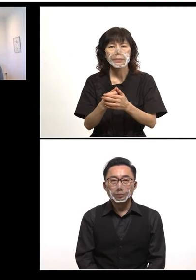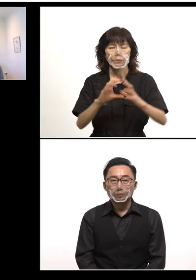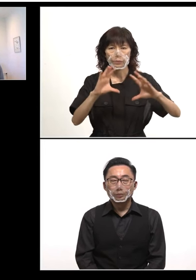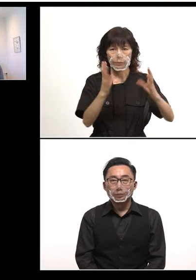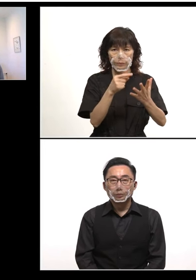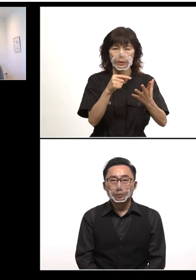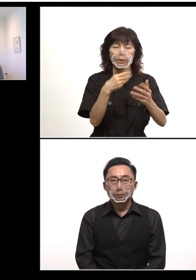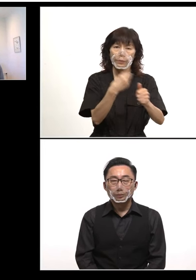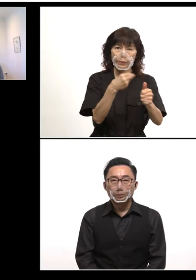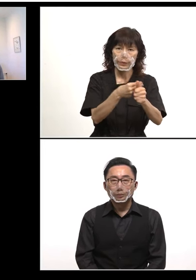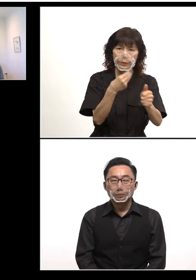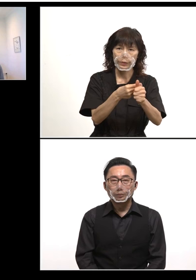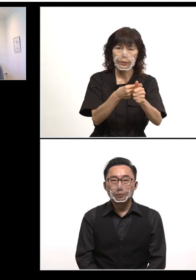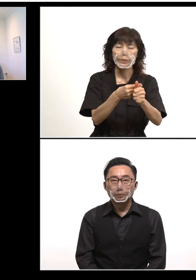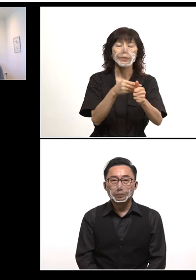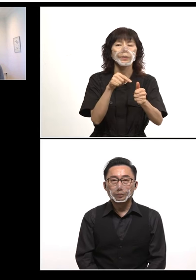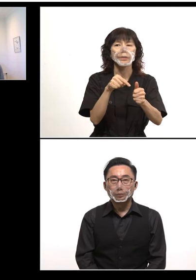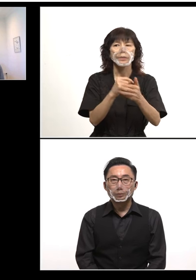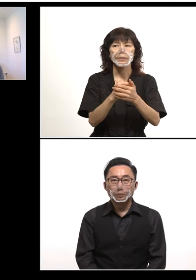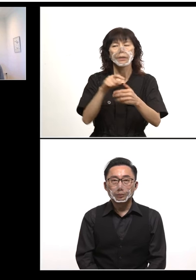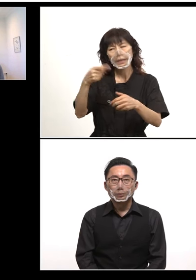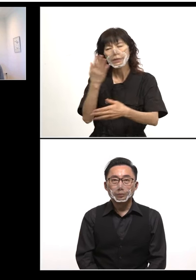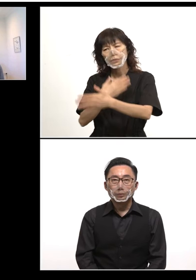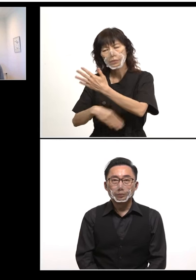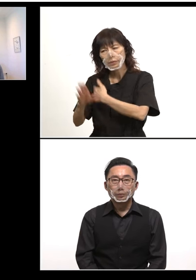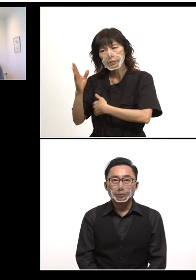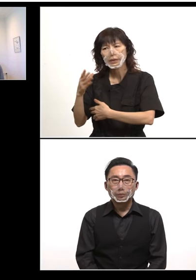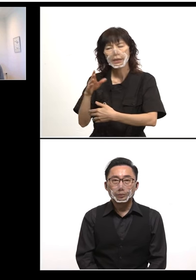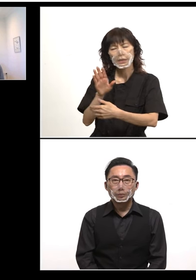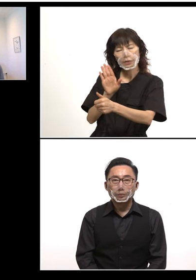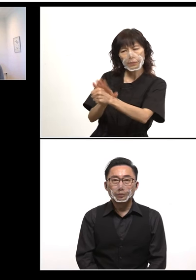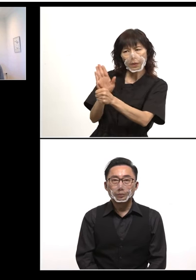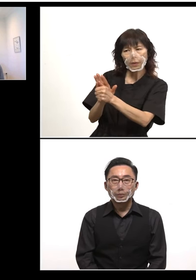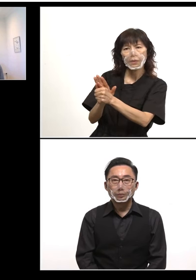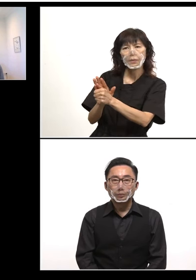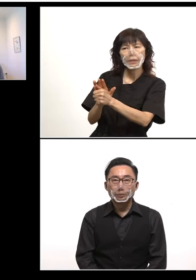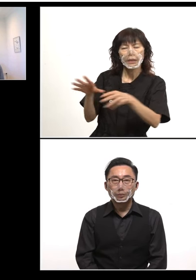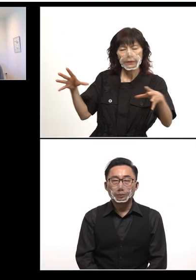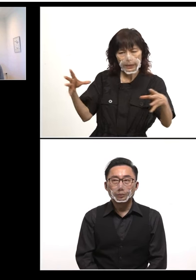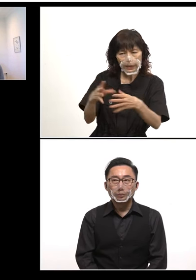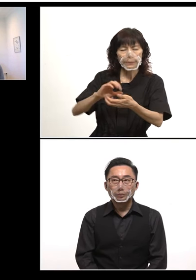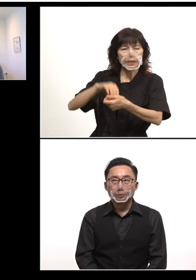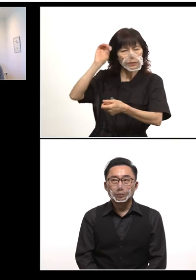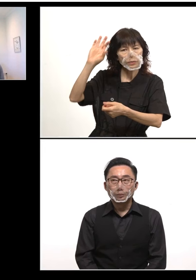體，係去支援即係唔同能力嘅朋友去創作，或者甚至乎係共同創作